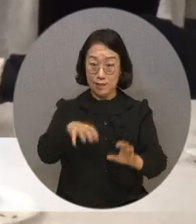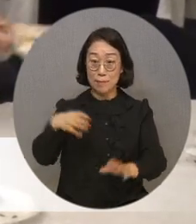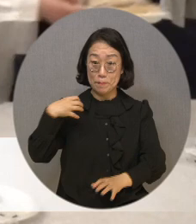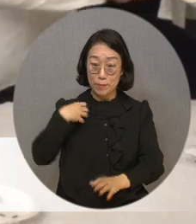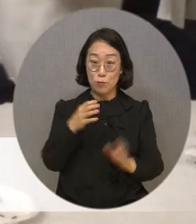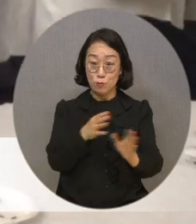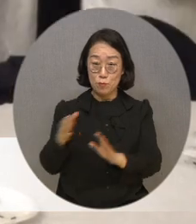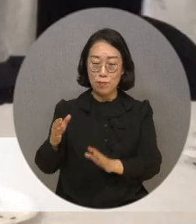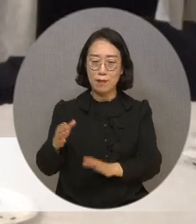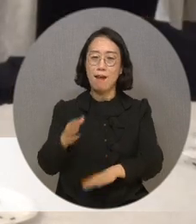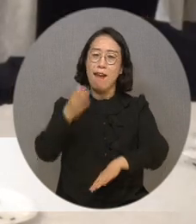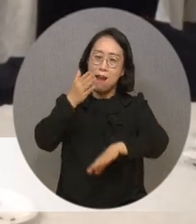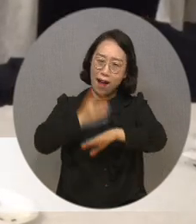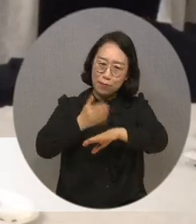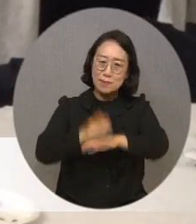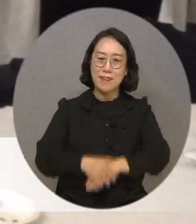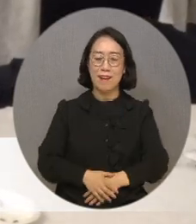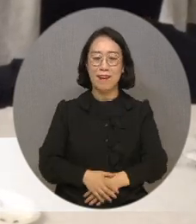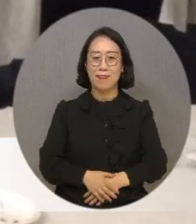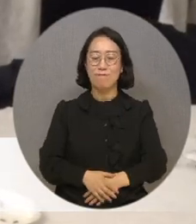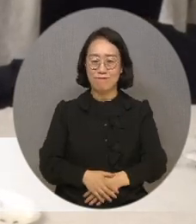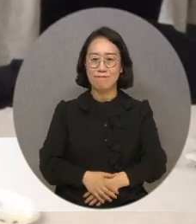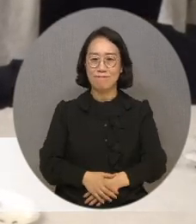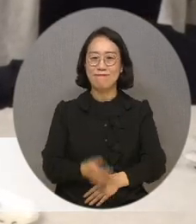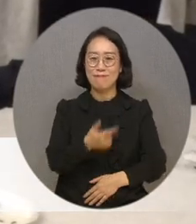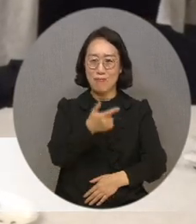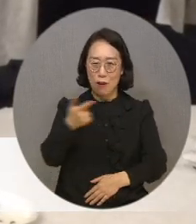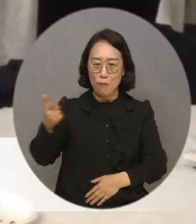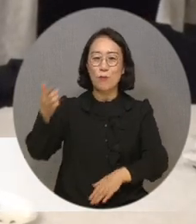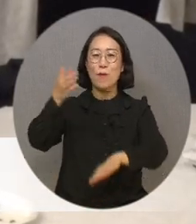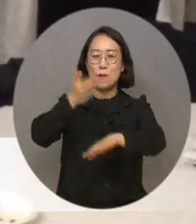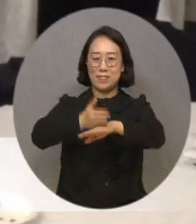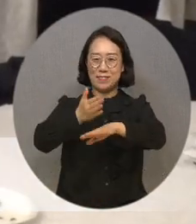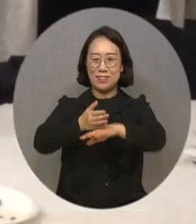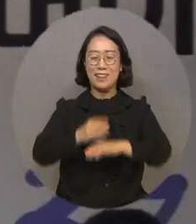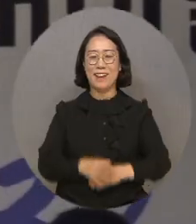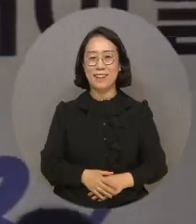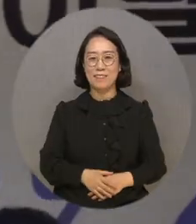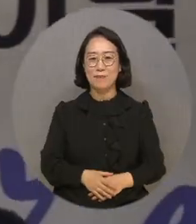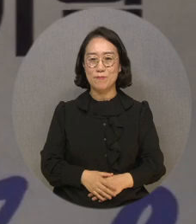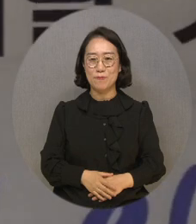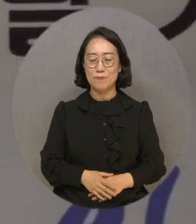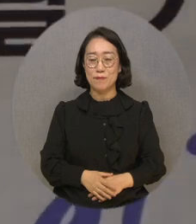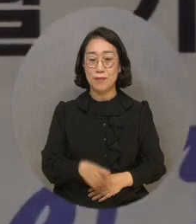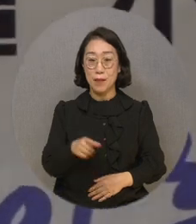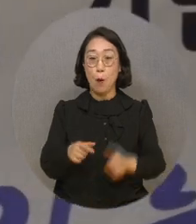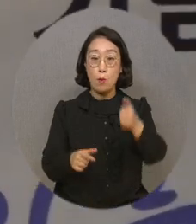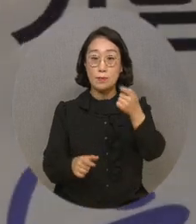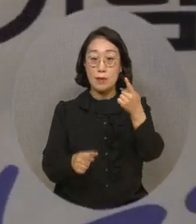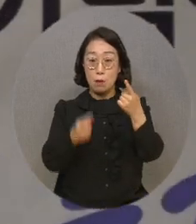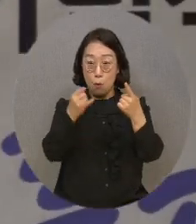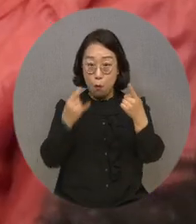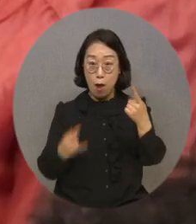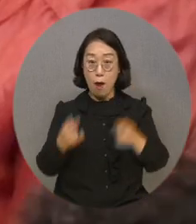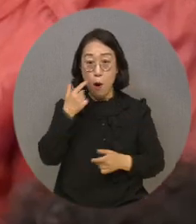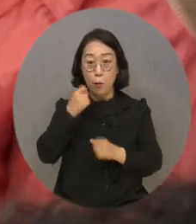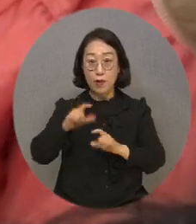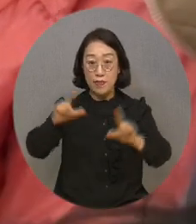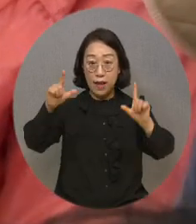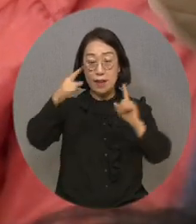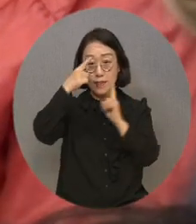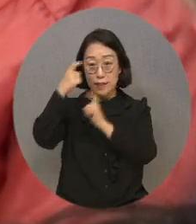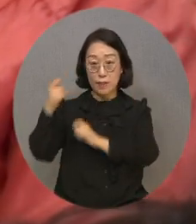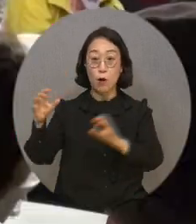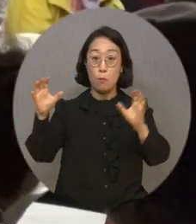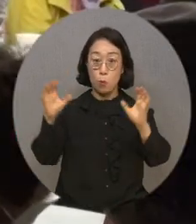게 너무 감사한 마음으로 임하고 있습니다. 너무 고맙습니다. 이번 제51회 남원시 어버이날 기념식을